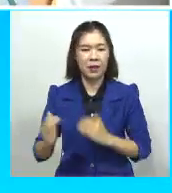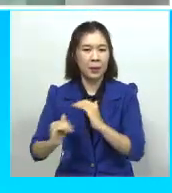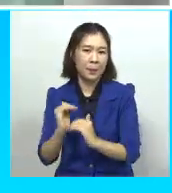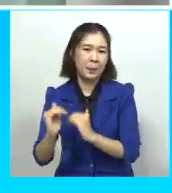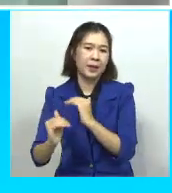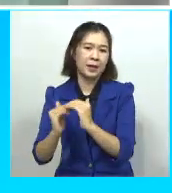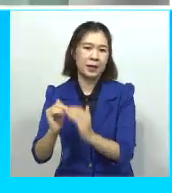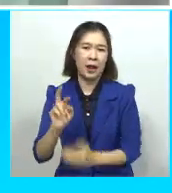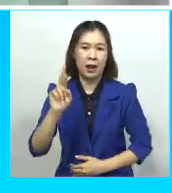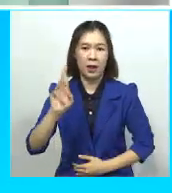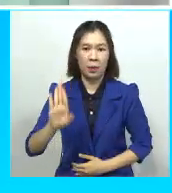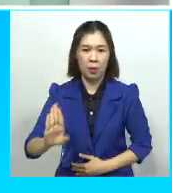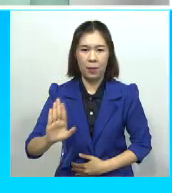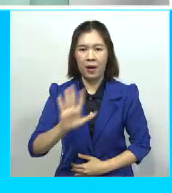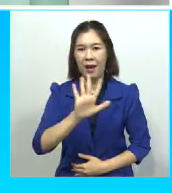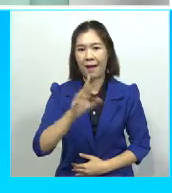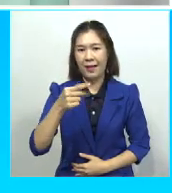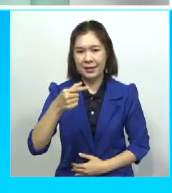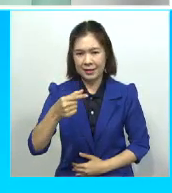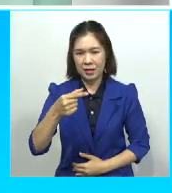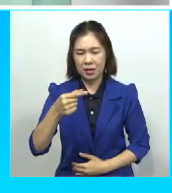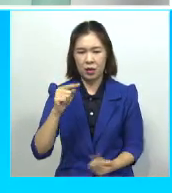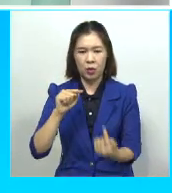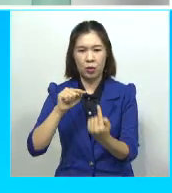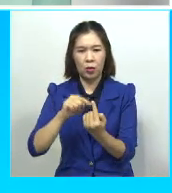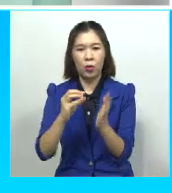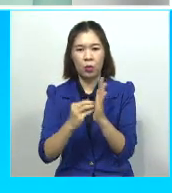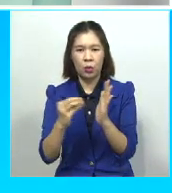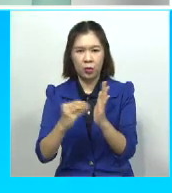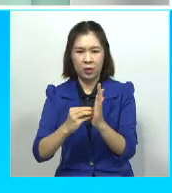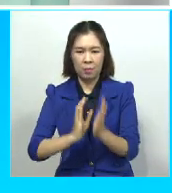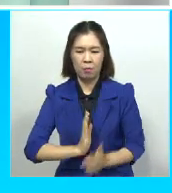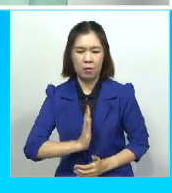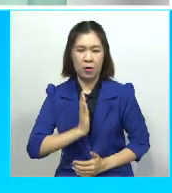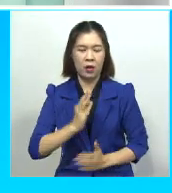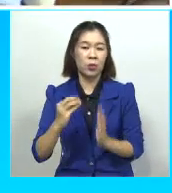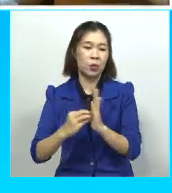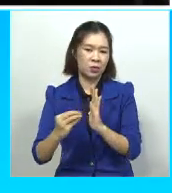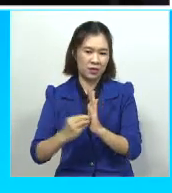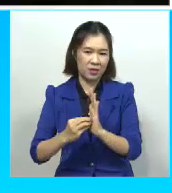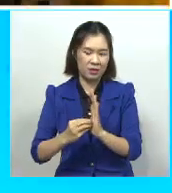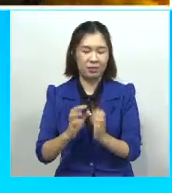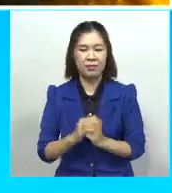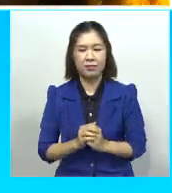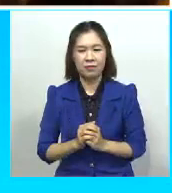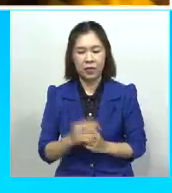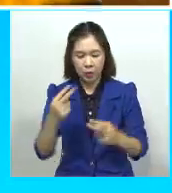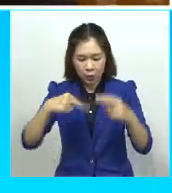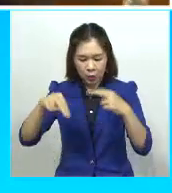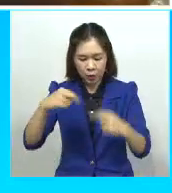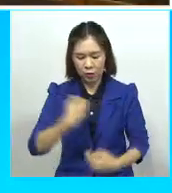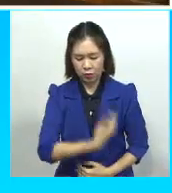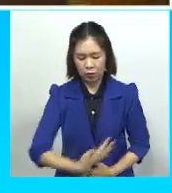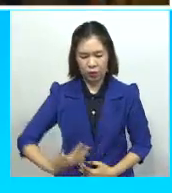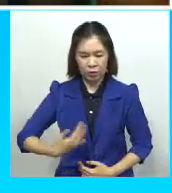นาประเทศเข้าสู่ระบบ 5G ทำให้กรุงเทพเป็นสมาร์ทแบงคอกและการแก้ไขปัญหาผังเมืองดูแลความเป็นอยู่และสุข